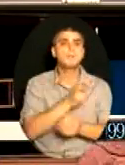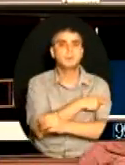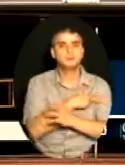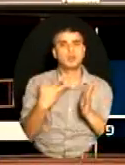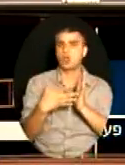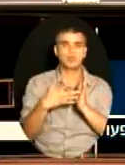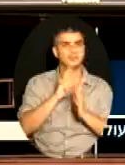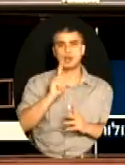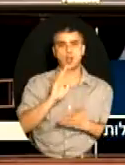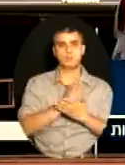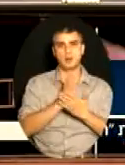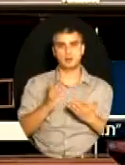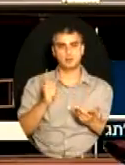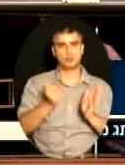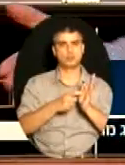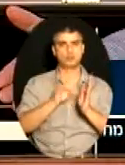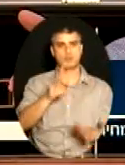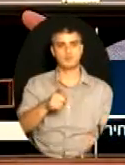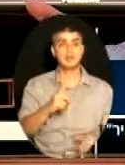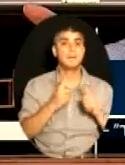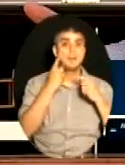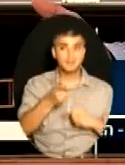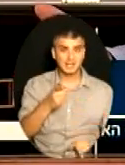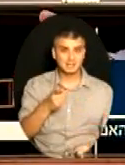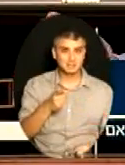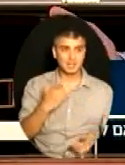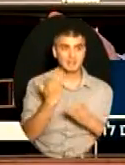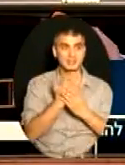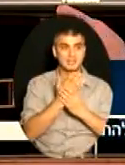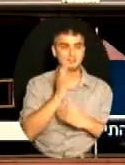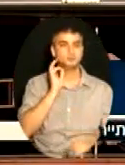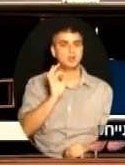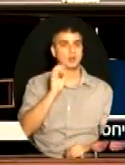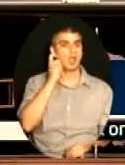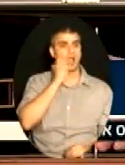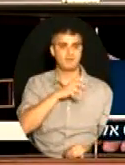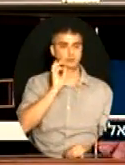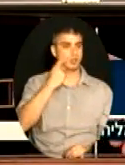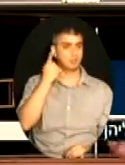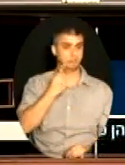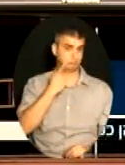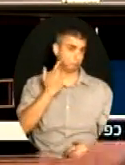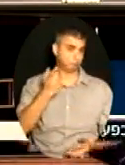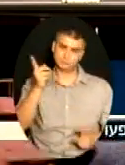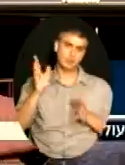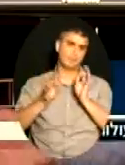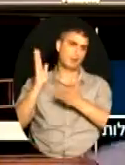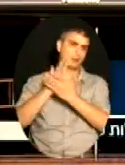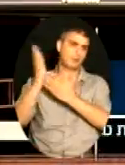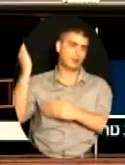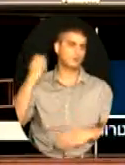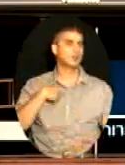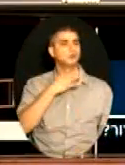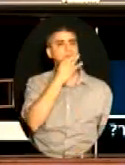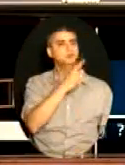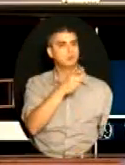היא חוקרת, היא לא טובעת. במקרה הזה, בתיקים של עבירות של פשיעה לאומנית, הפרקליטות צריכה להחליט. עכשיו אני רוצה לשאול